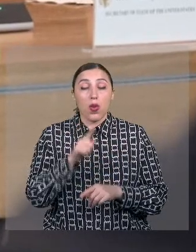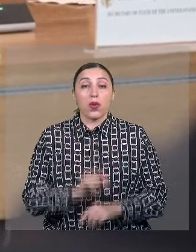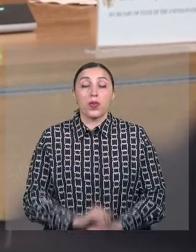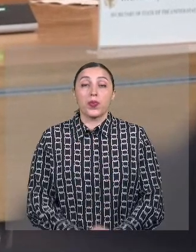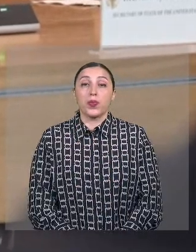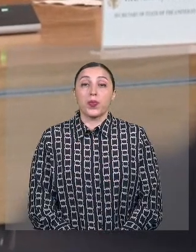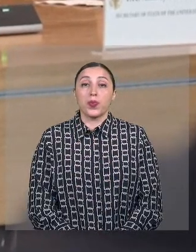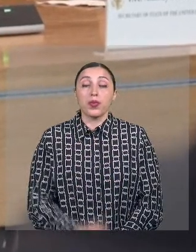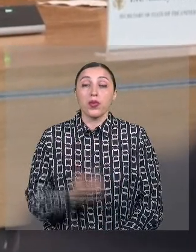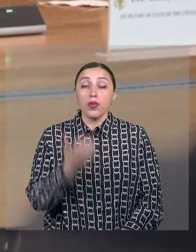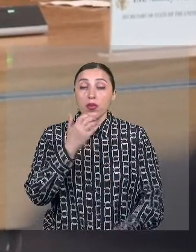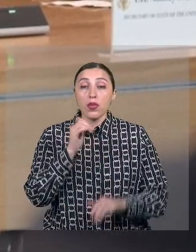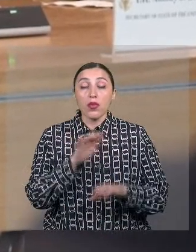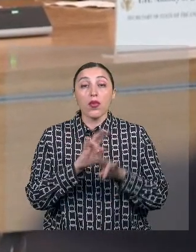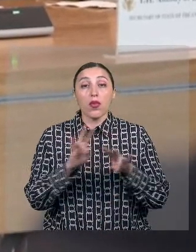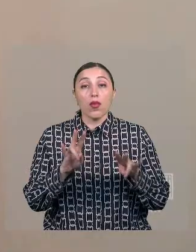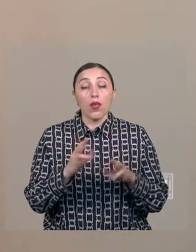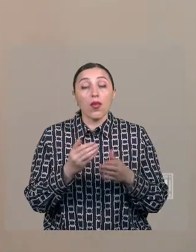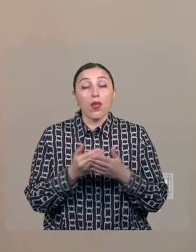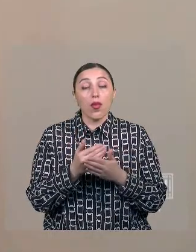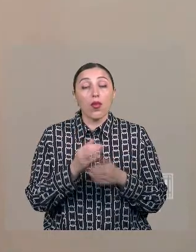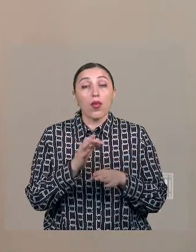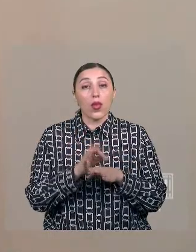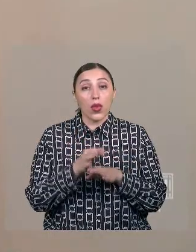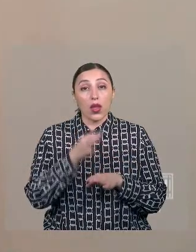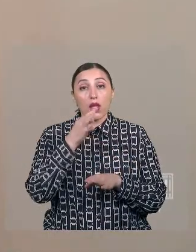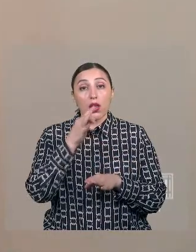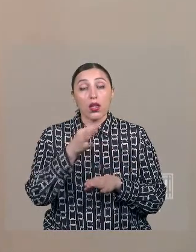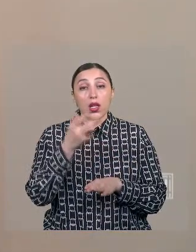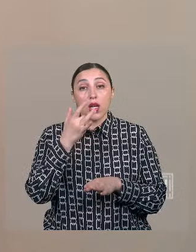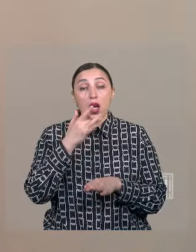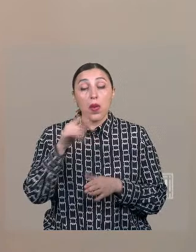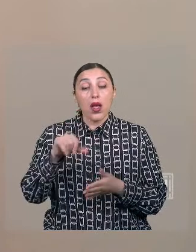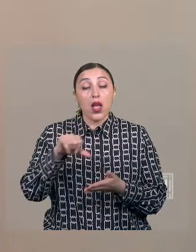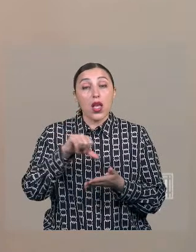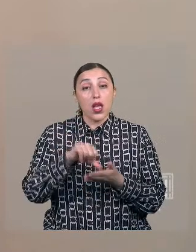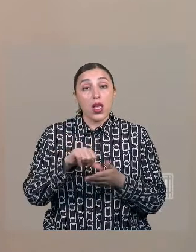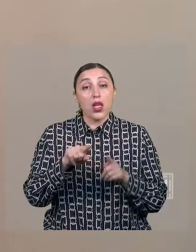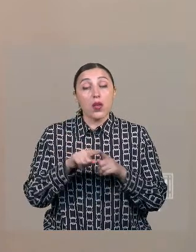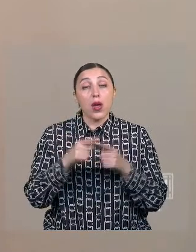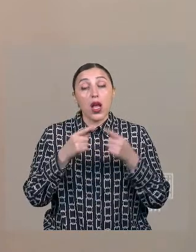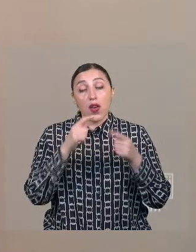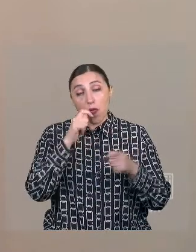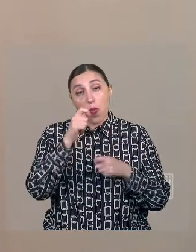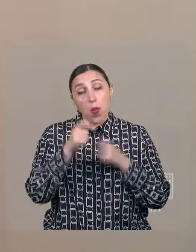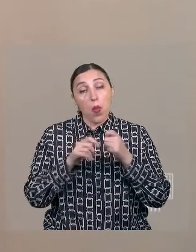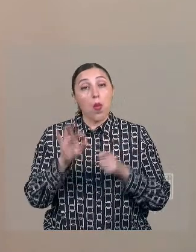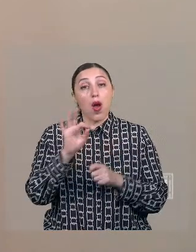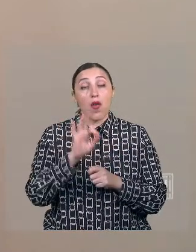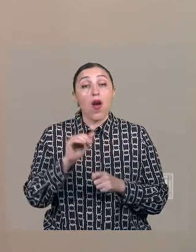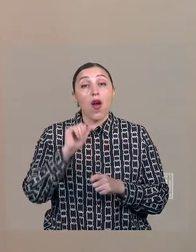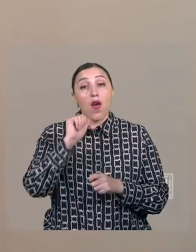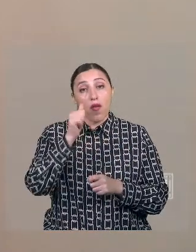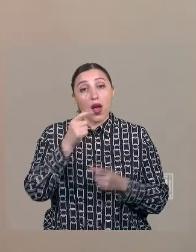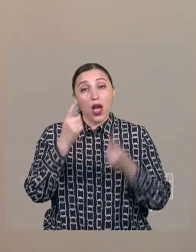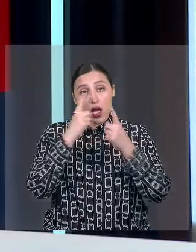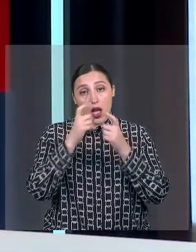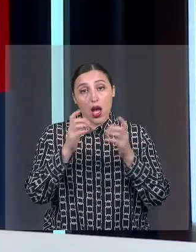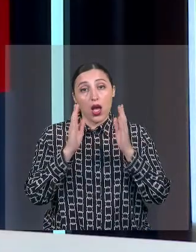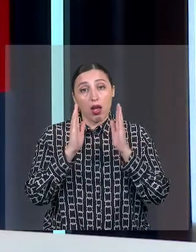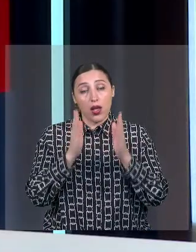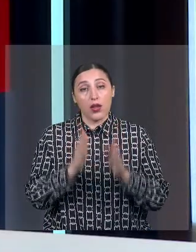բանակցություններին։ Արտգործնախարարության խոսնակի փոխանցումը ամերիկյան մասնակցության և այլ մանրամասների մասին վաղը